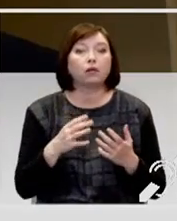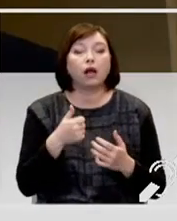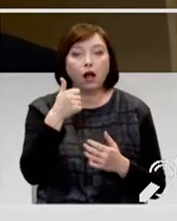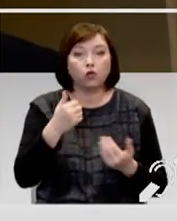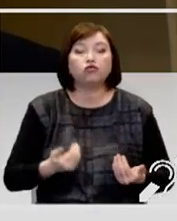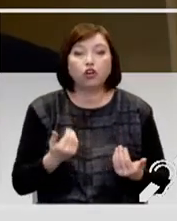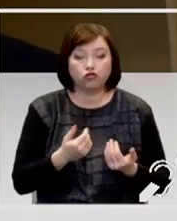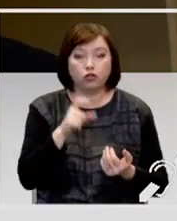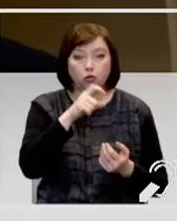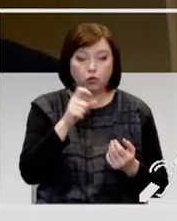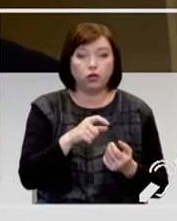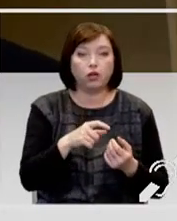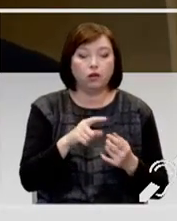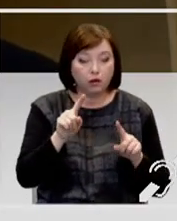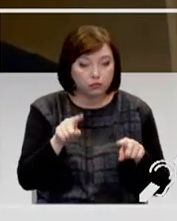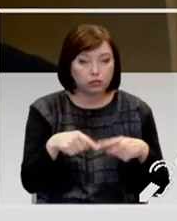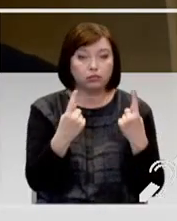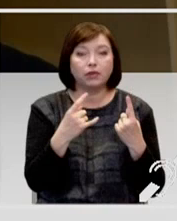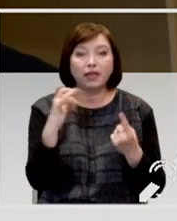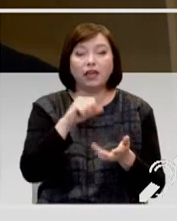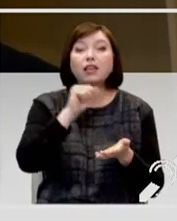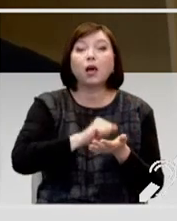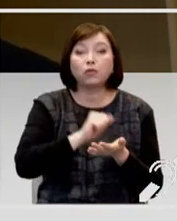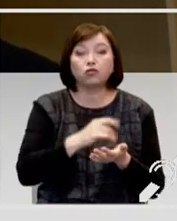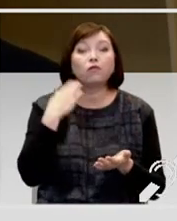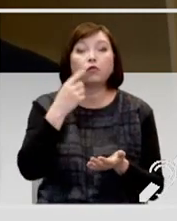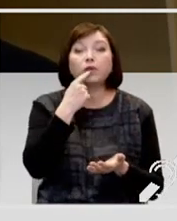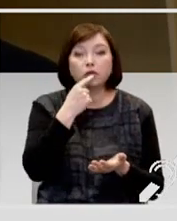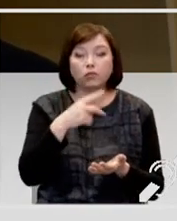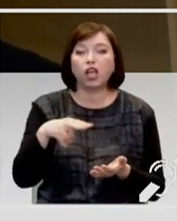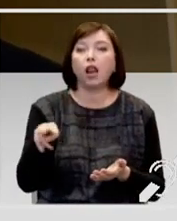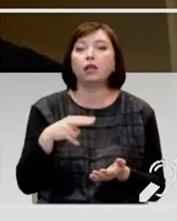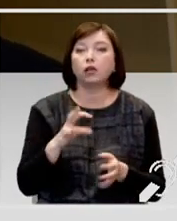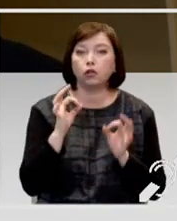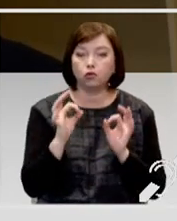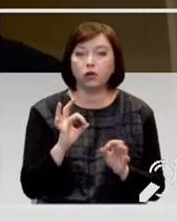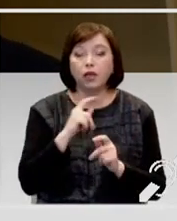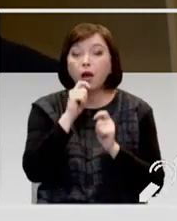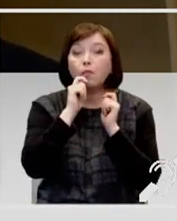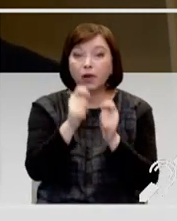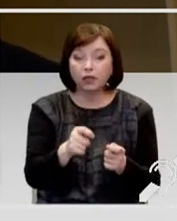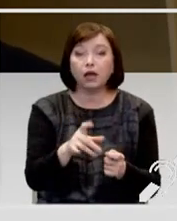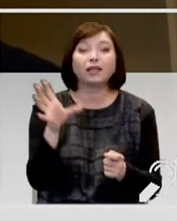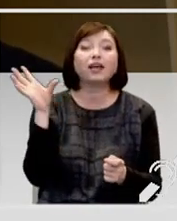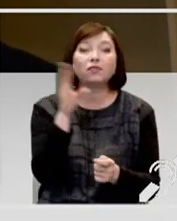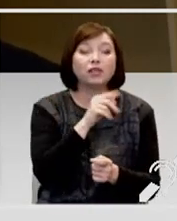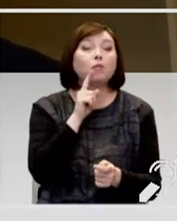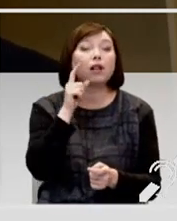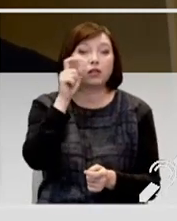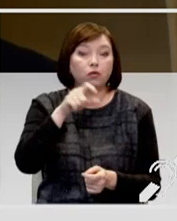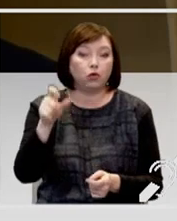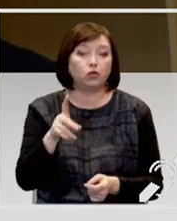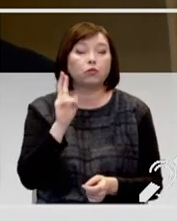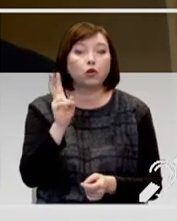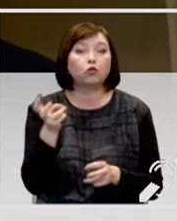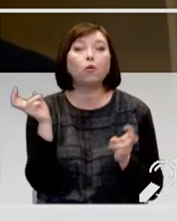crescut vizibil și cartea este redactată în limba română literară și era dăruită tuturor tinerilor